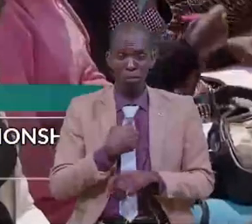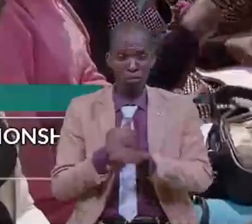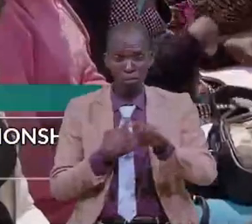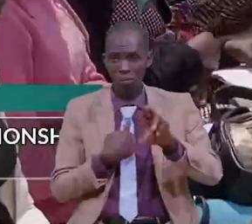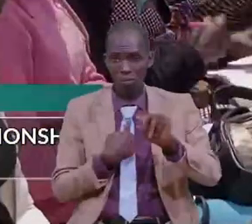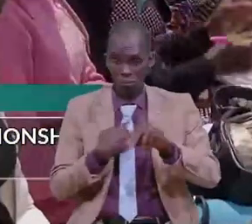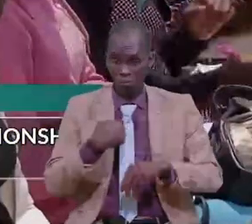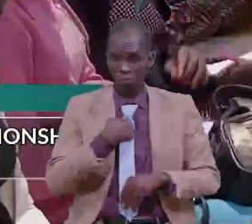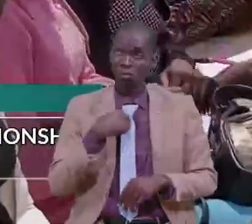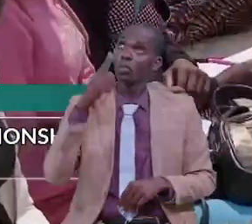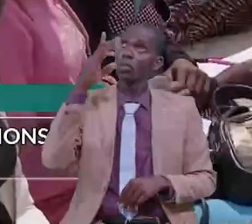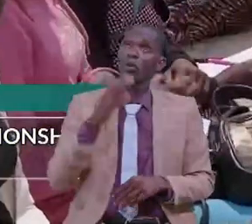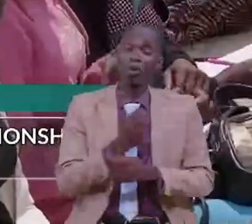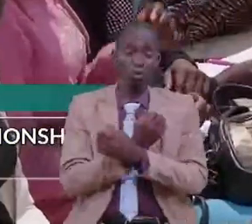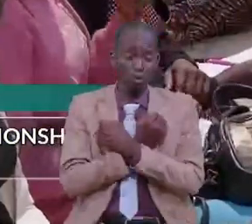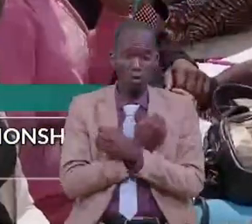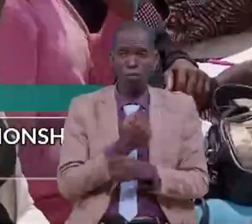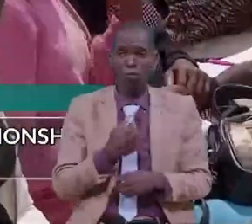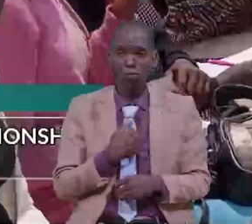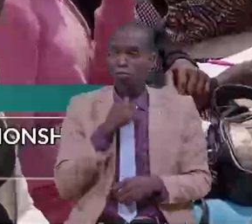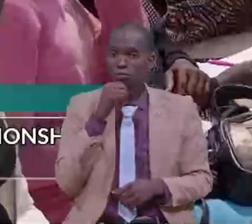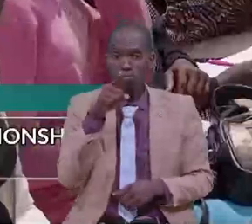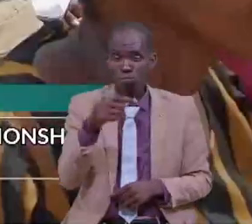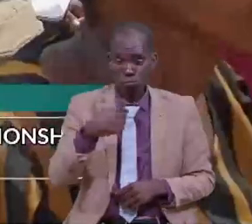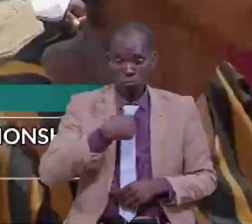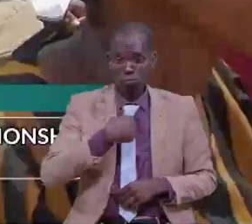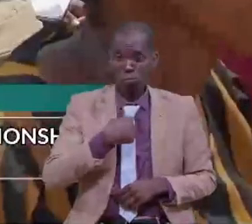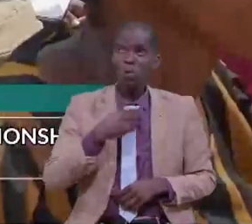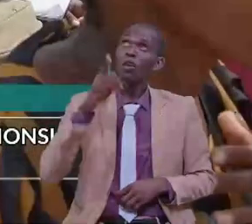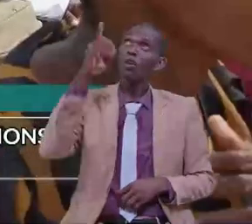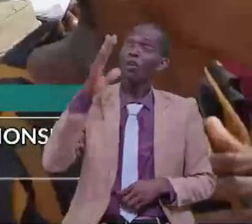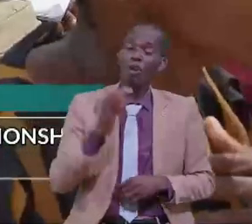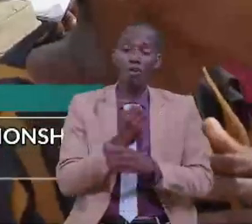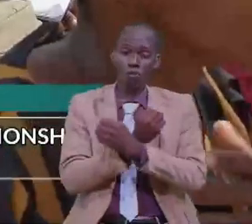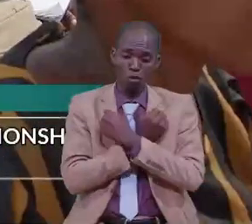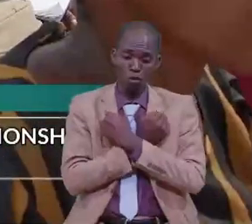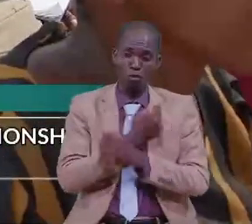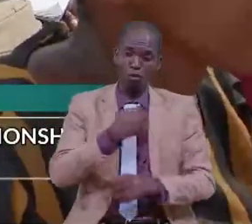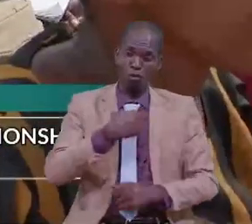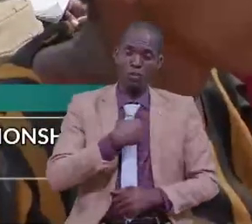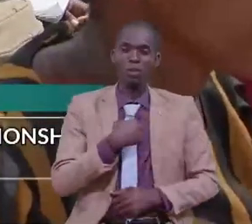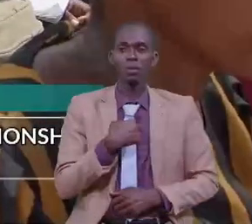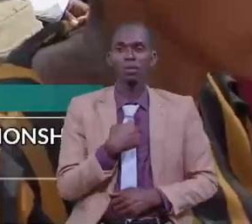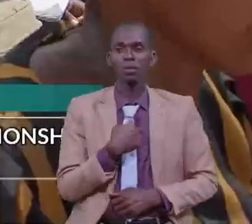Dieu m'aime. Moi, Dieu m'aime.